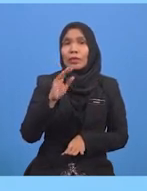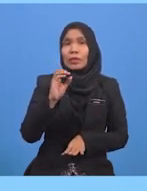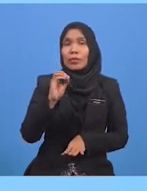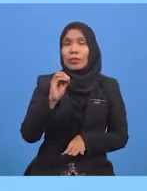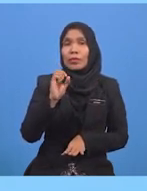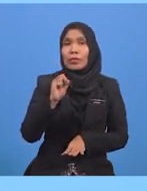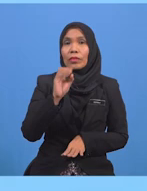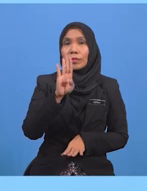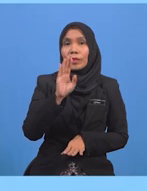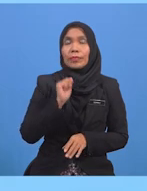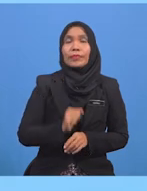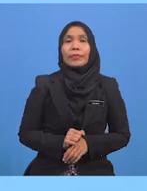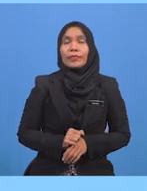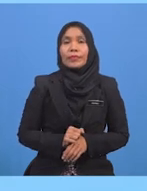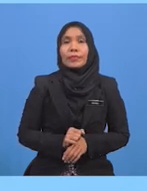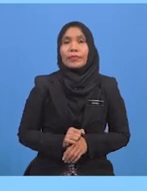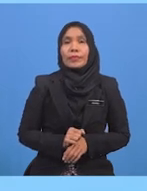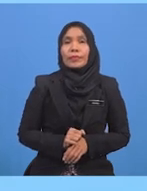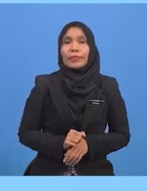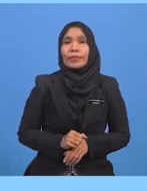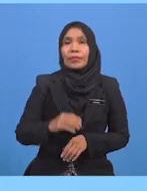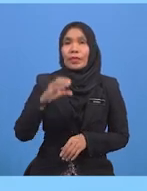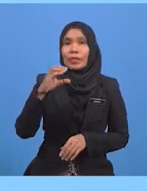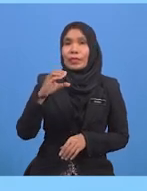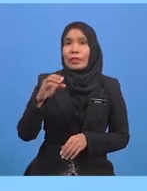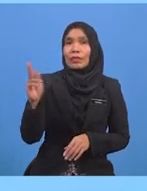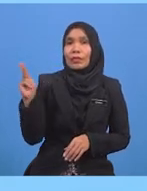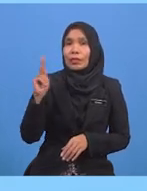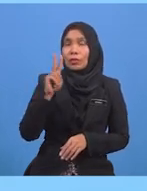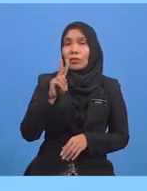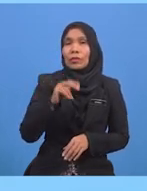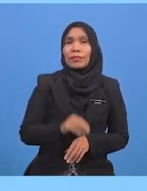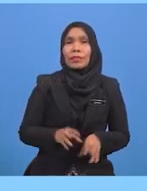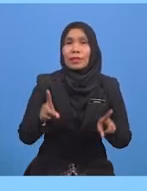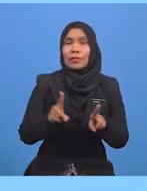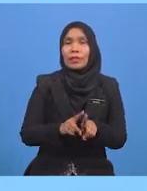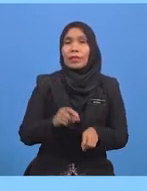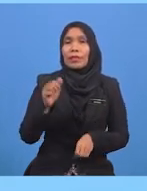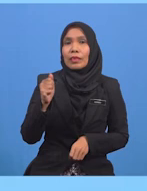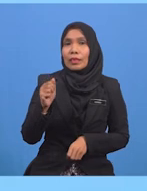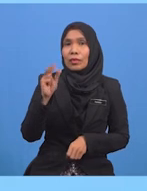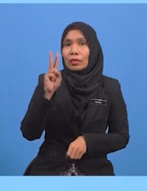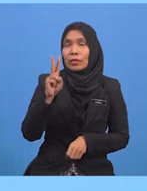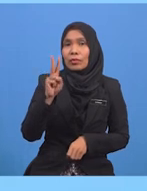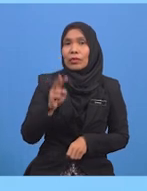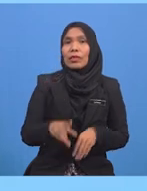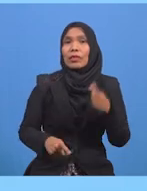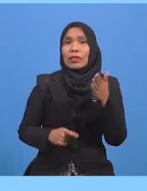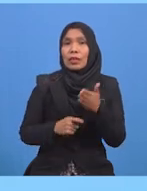cos B, atau C kuasa 2 sama dengan A kuasa